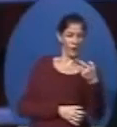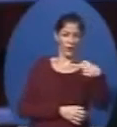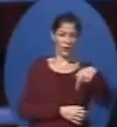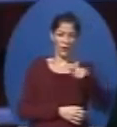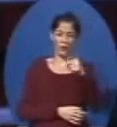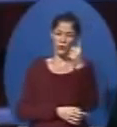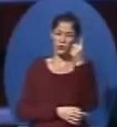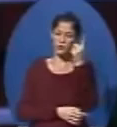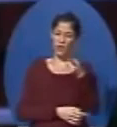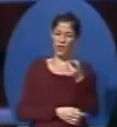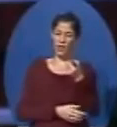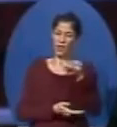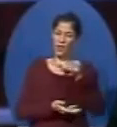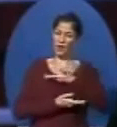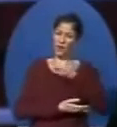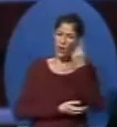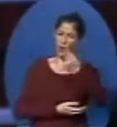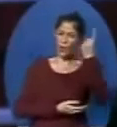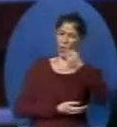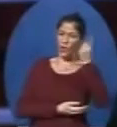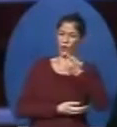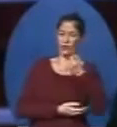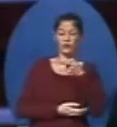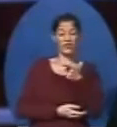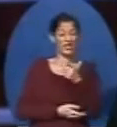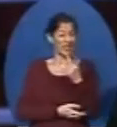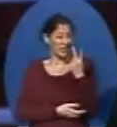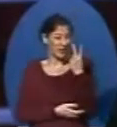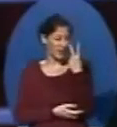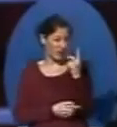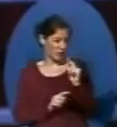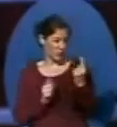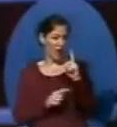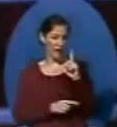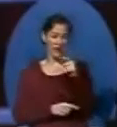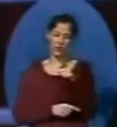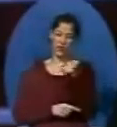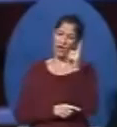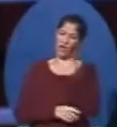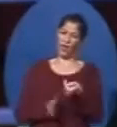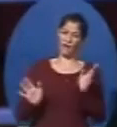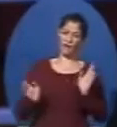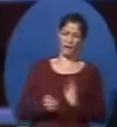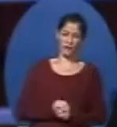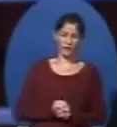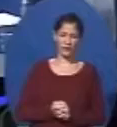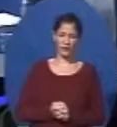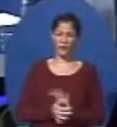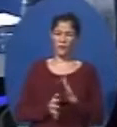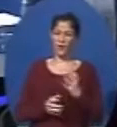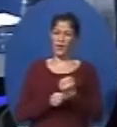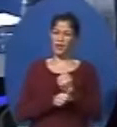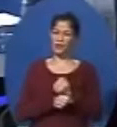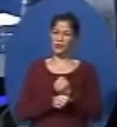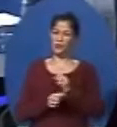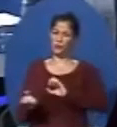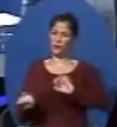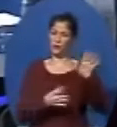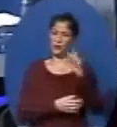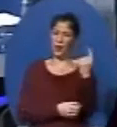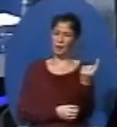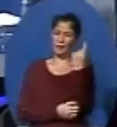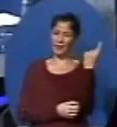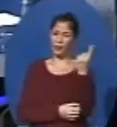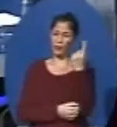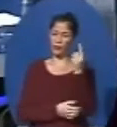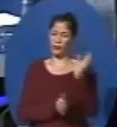הסוהרים באגף, ונראה לך מוזר, אבל זה קורה בפועל. ואם לא יעשה? אז יהיו סנקציות שהוא יצא לחופשות. מה, ישים אותו בצינוק? לא, אני לא